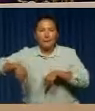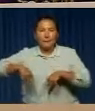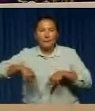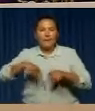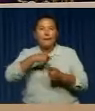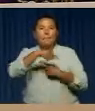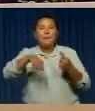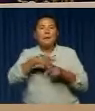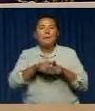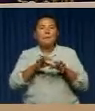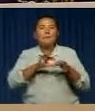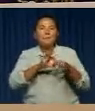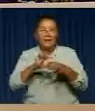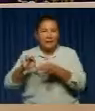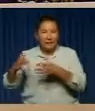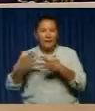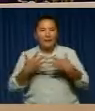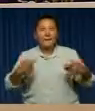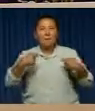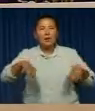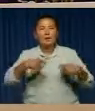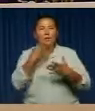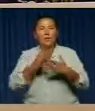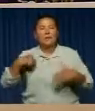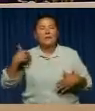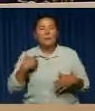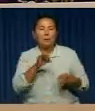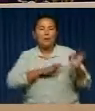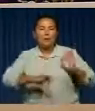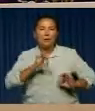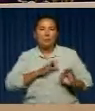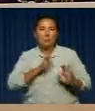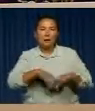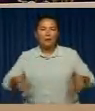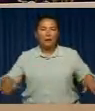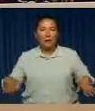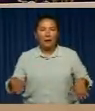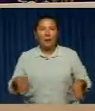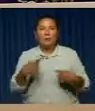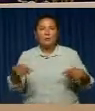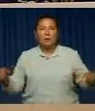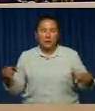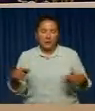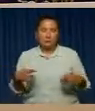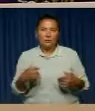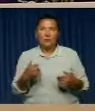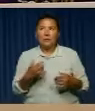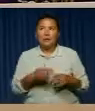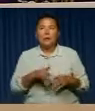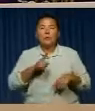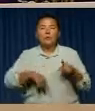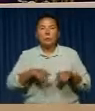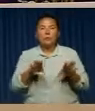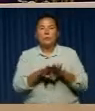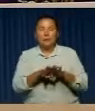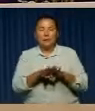сетевой маркетингтің жалпы дәрі-дәрмектерін мен өзім пайдаланбасам, балаларға болсын, басқа біреуге ұсына алмаймын. Мен өз туыстарыма да